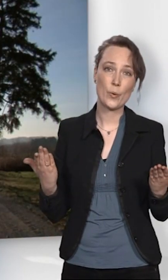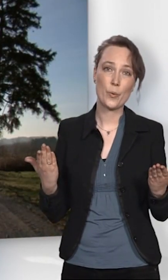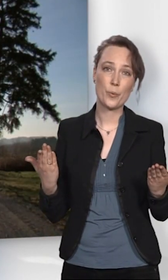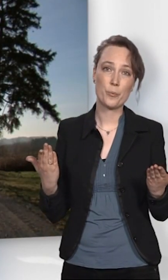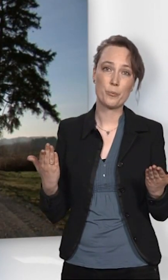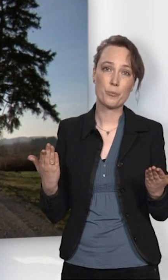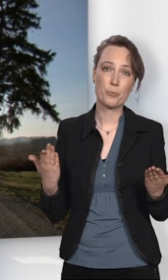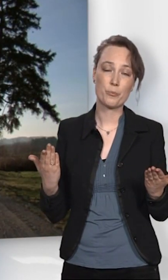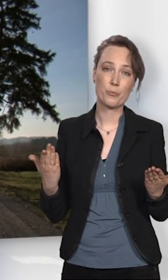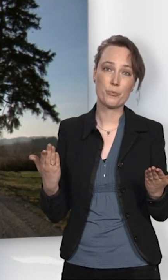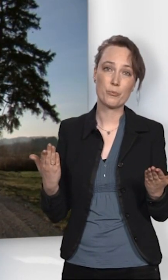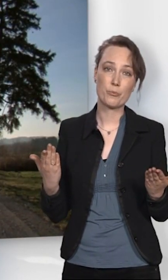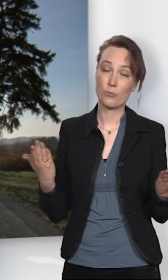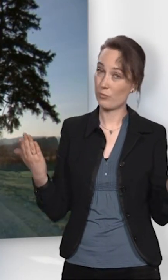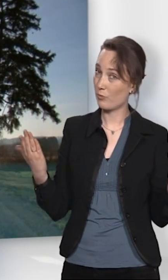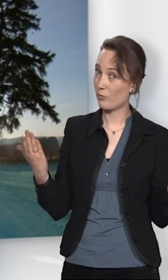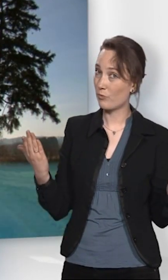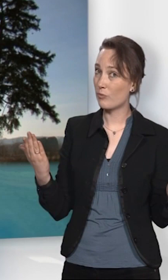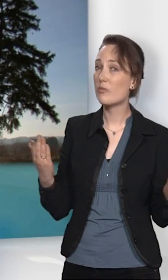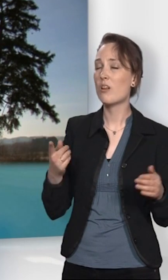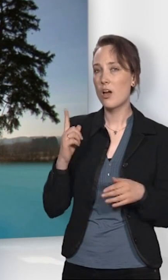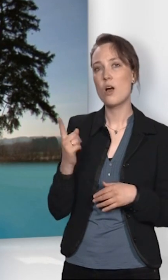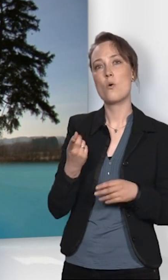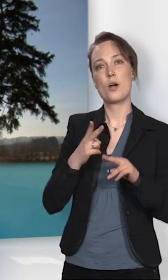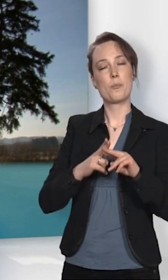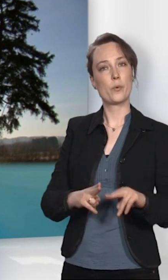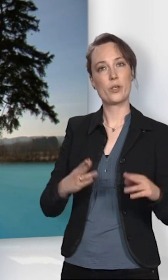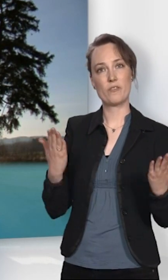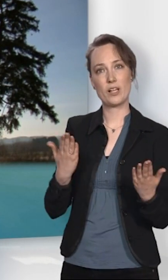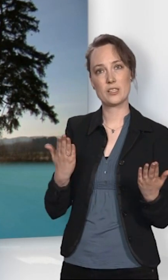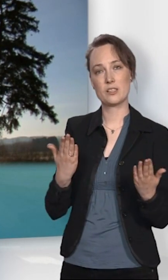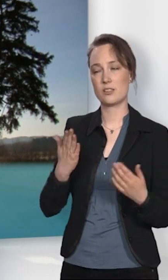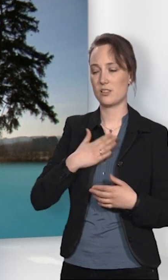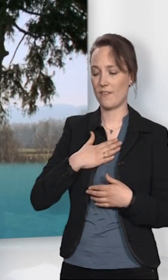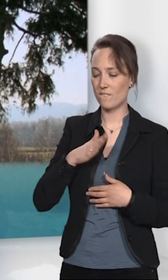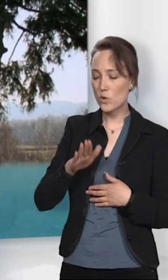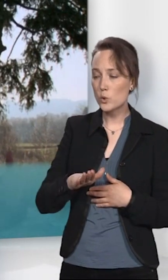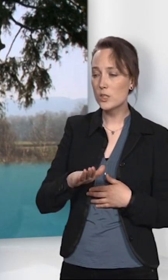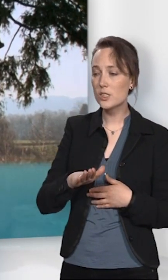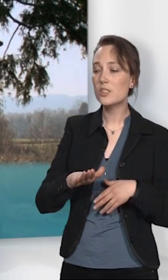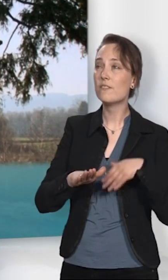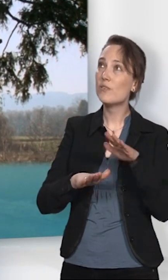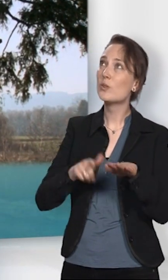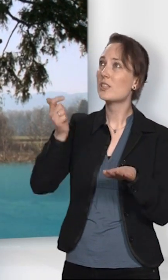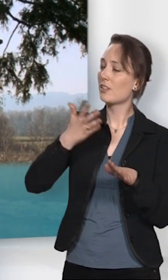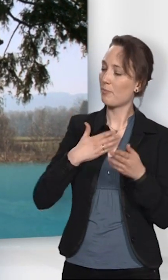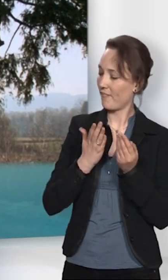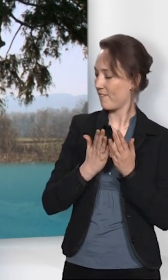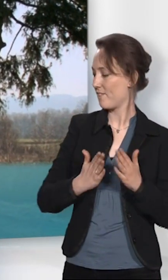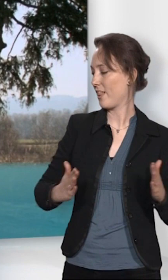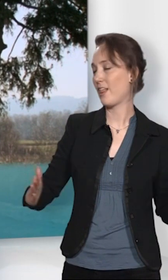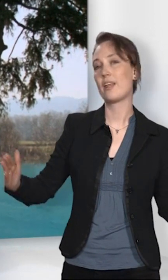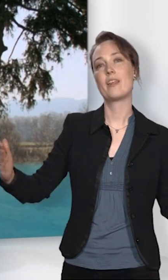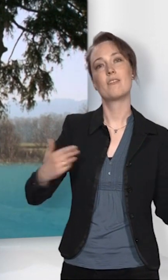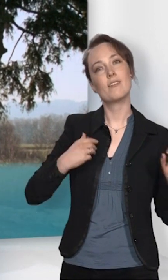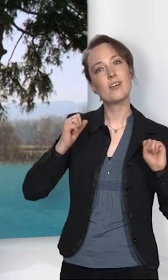Und auch das ist beruhigend. Er schenkt meinen Füßen immer wieder weiten Raum, dass ich gehen